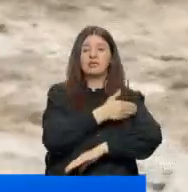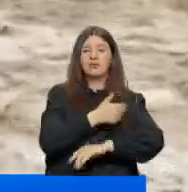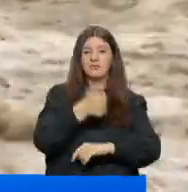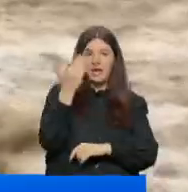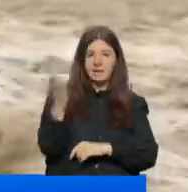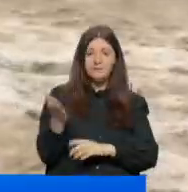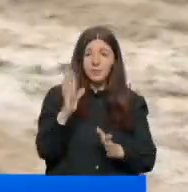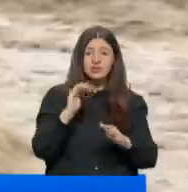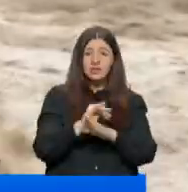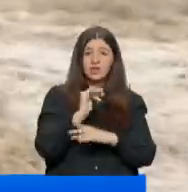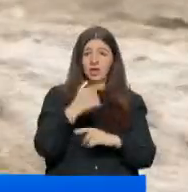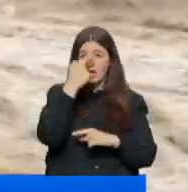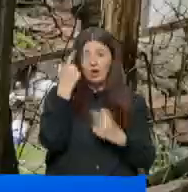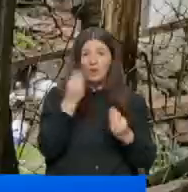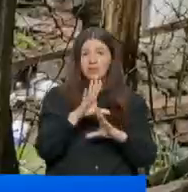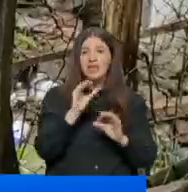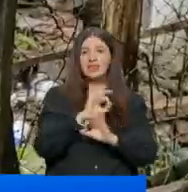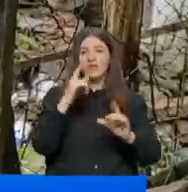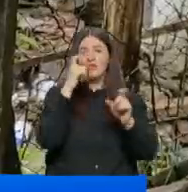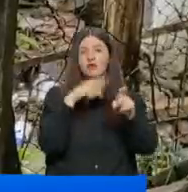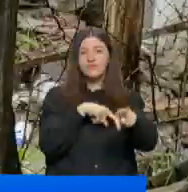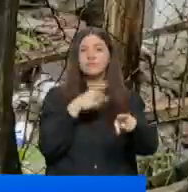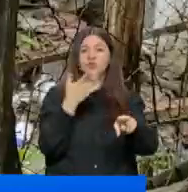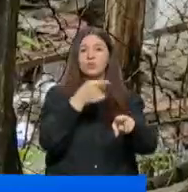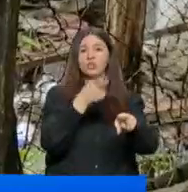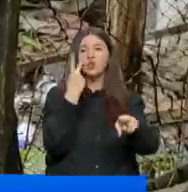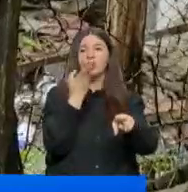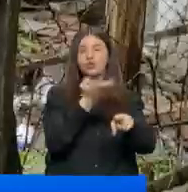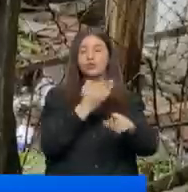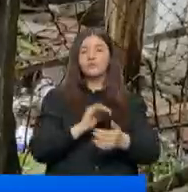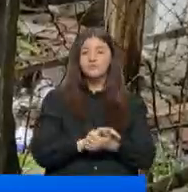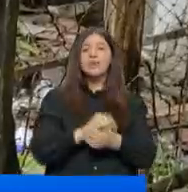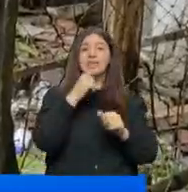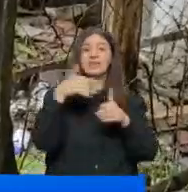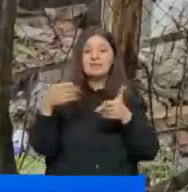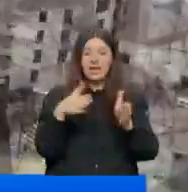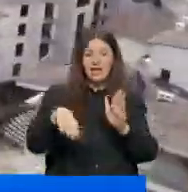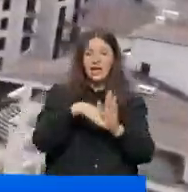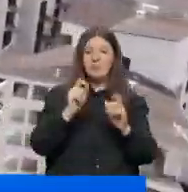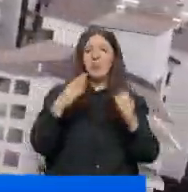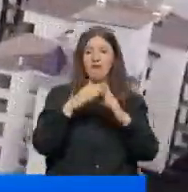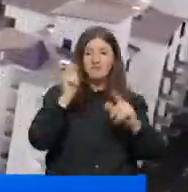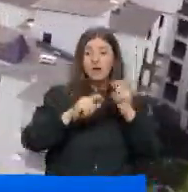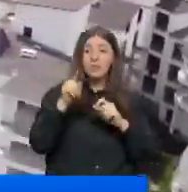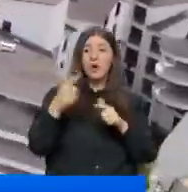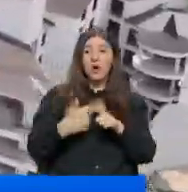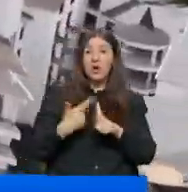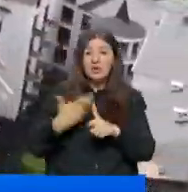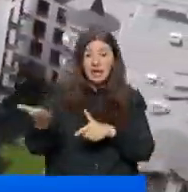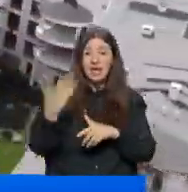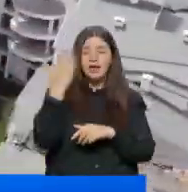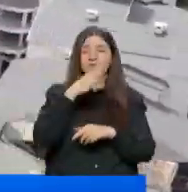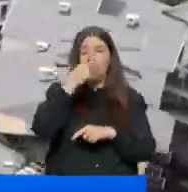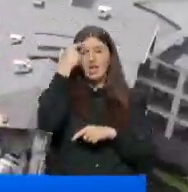Yanık. Ama yaşananların kader olmadığının en net fotoğrafı işte bu görüntüler. Dere kenarına yapılan bu evler, hatta bu otel,